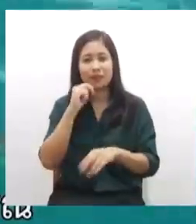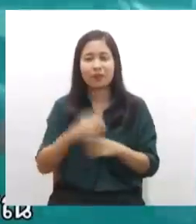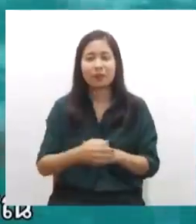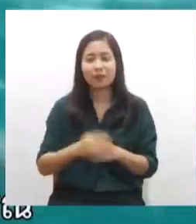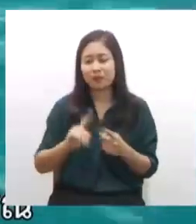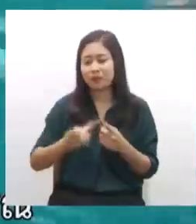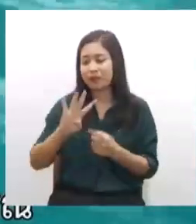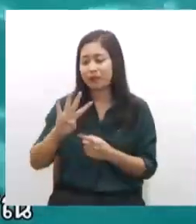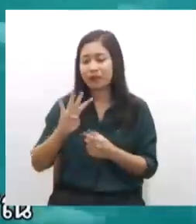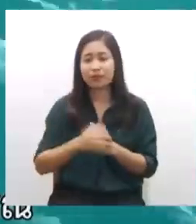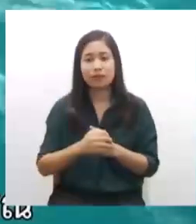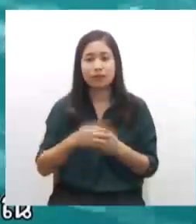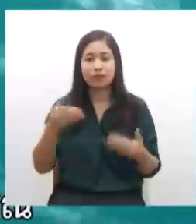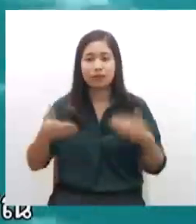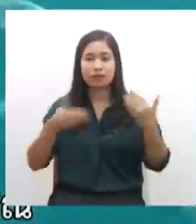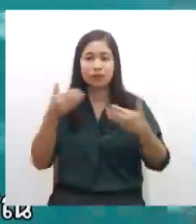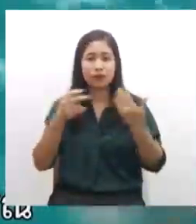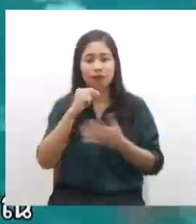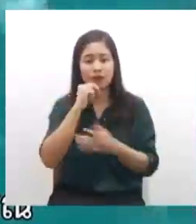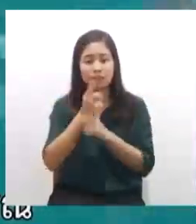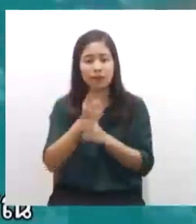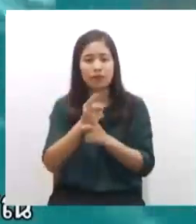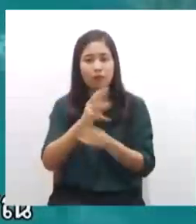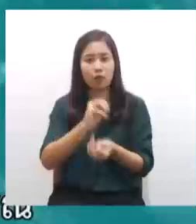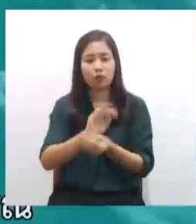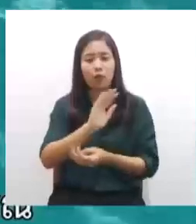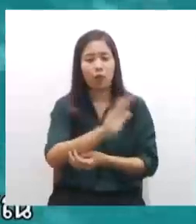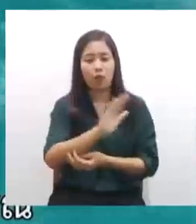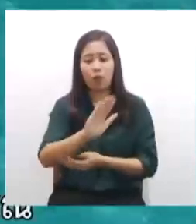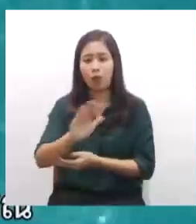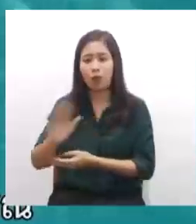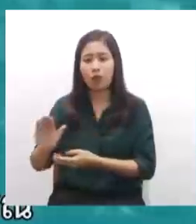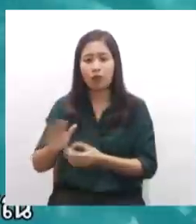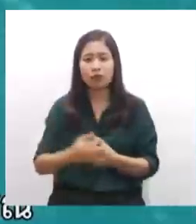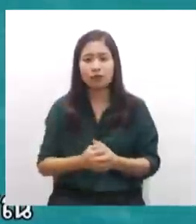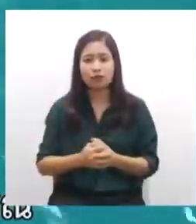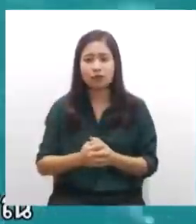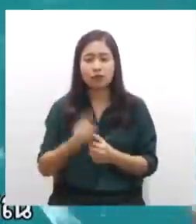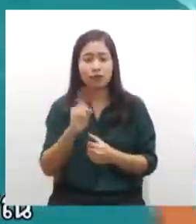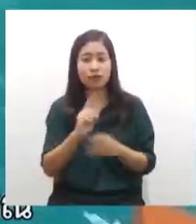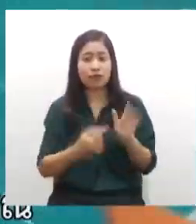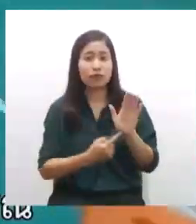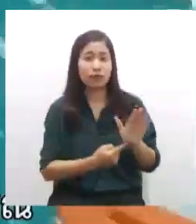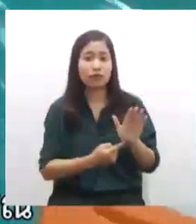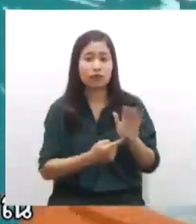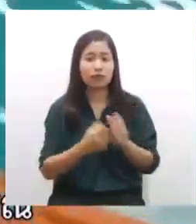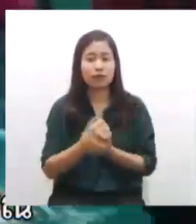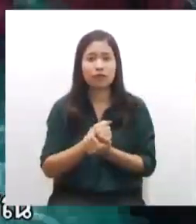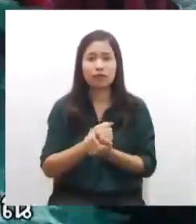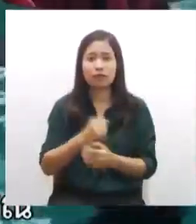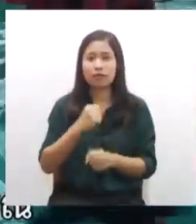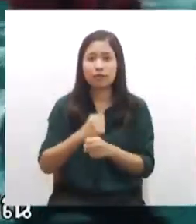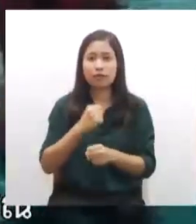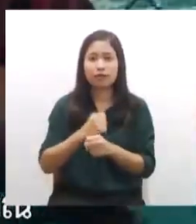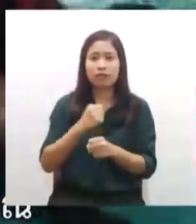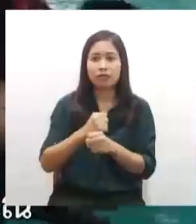4.จัดกิจกรรมในน้ำตามความเหมาะสมของนักเรียนแต่ละบุคคลเช่นการเตะขาในน้